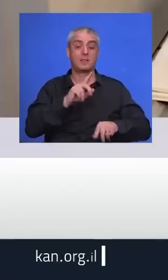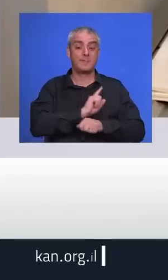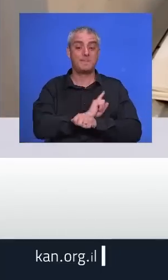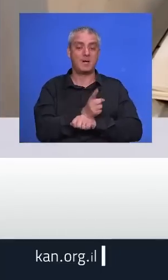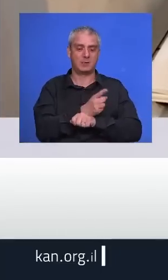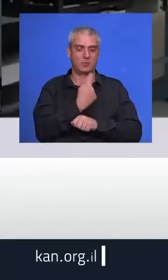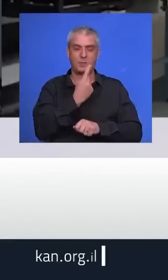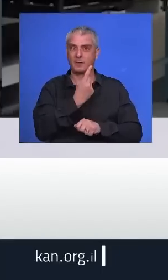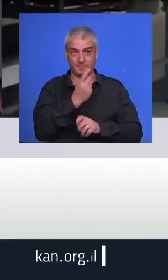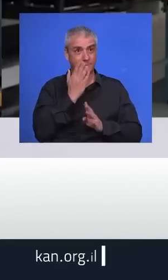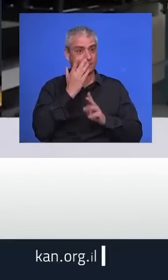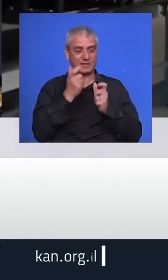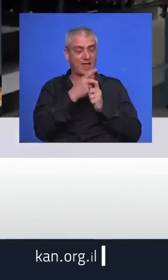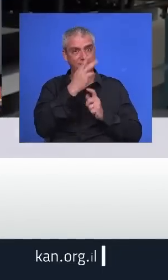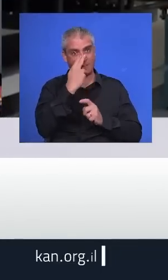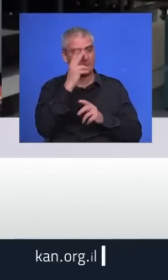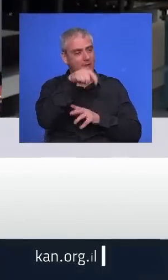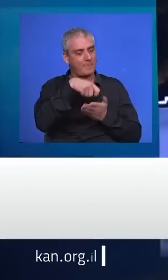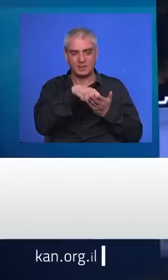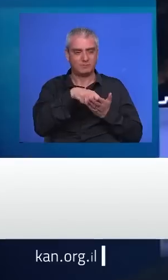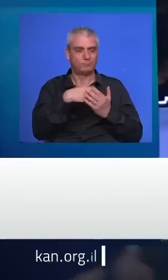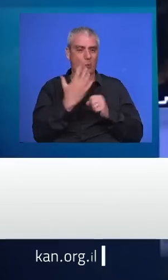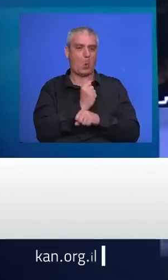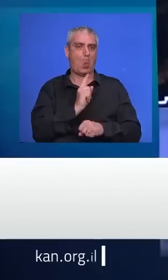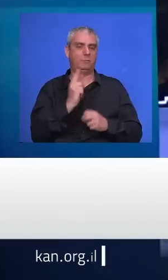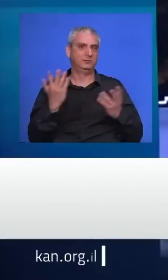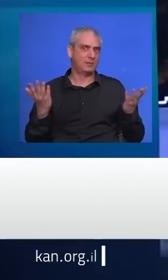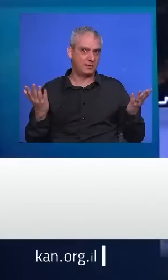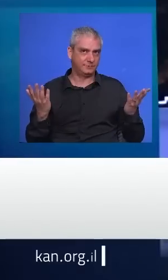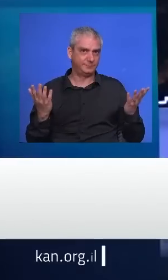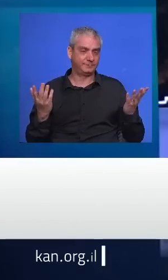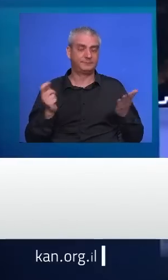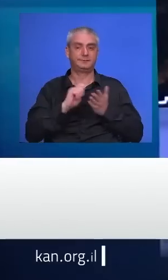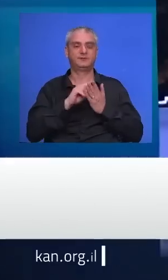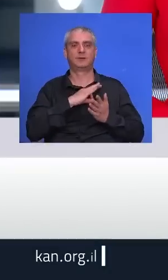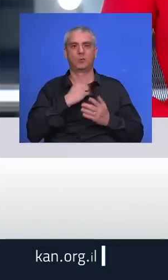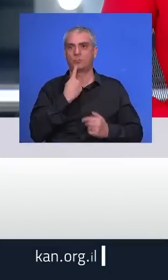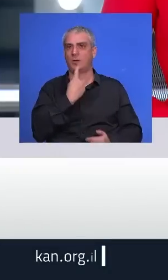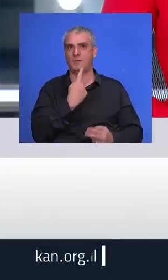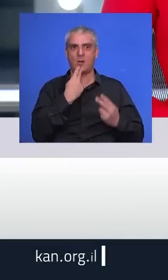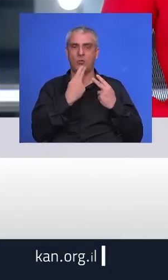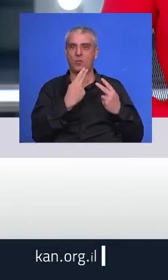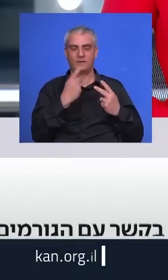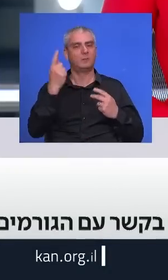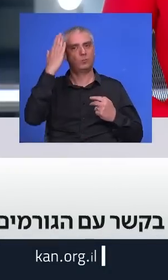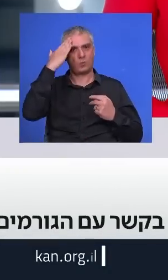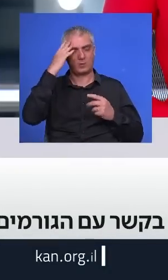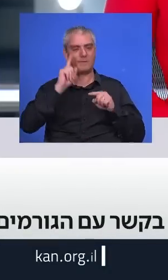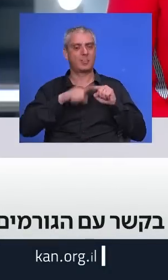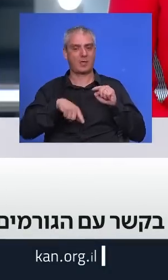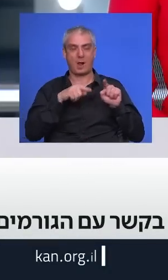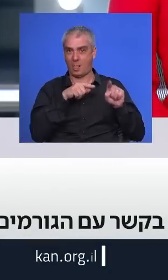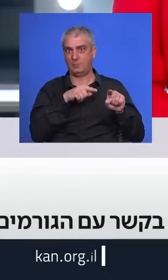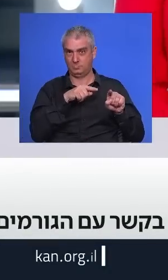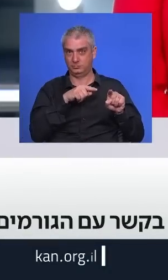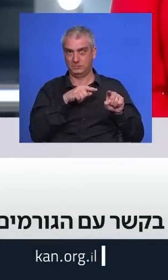אומרים שבאים מהחברה לנסות לתקן, אבל זה לא ממש עובד. ממשרד הבריאות נמסר בתגובה, כי הם מודעים לתקלה